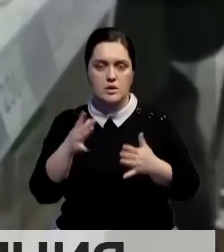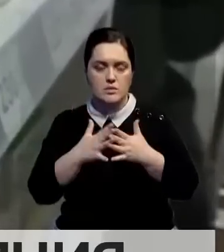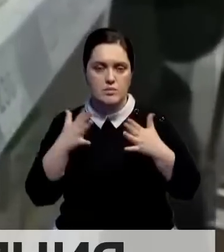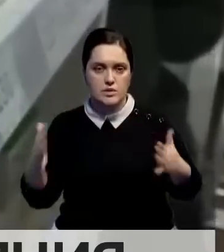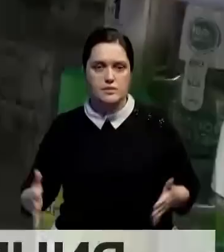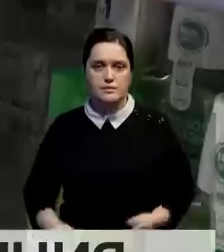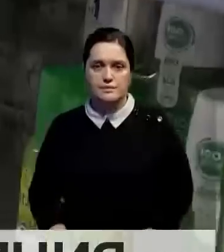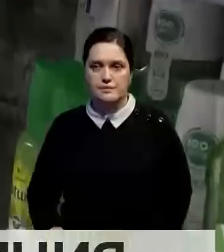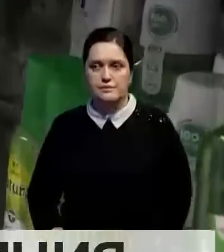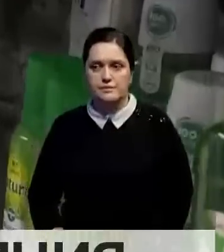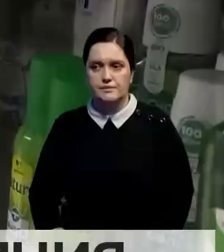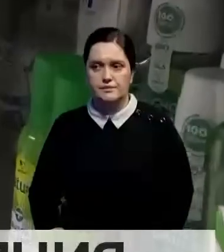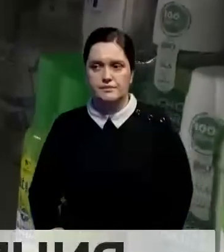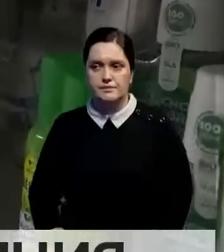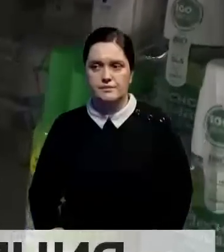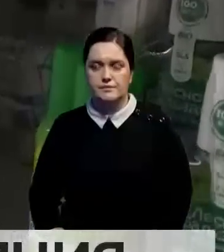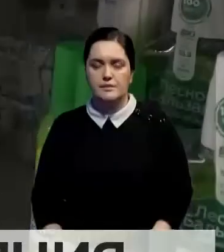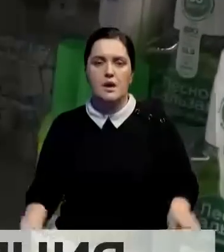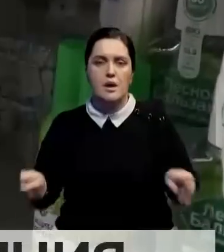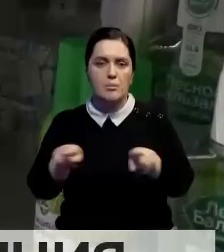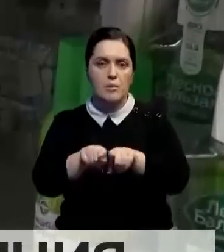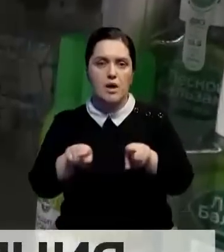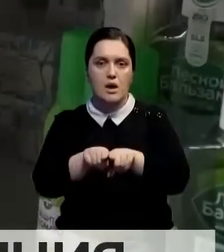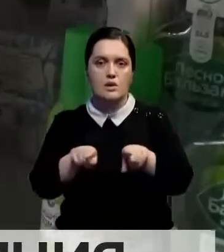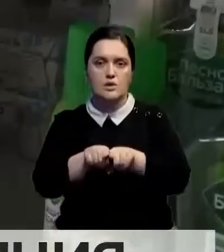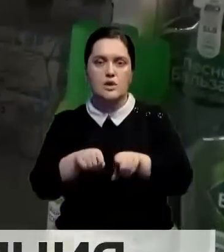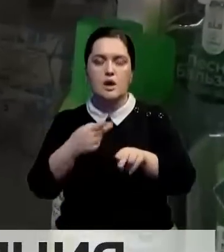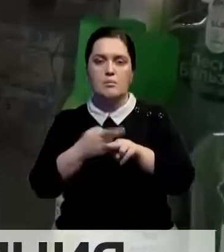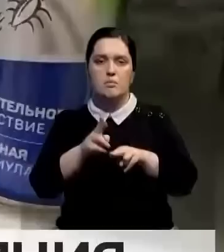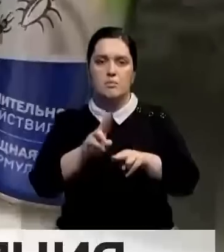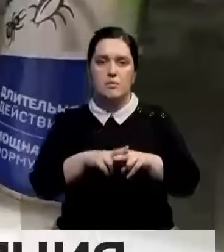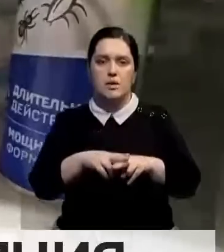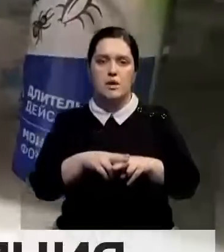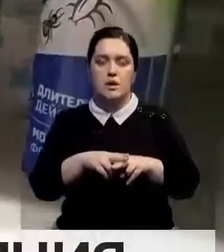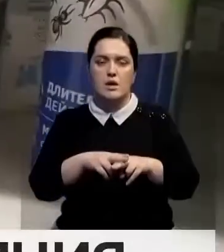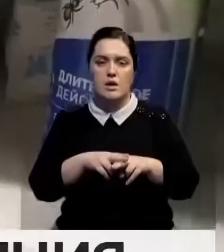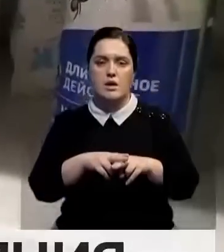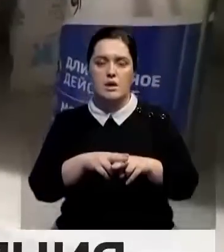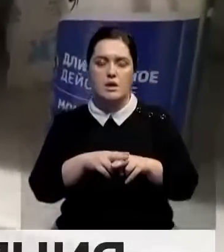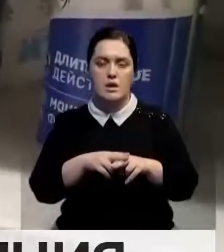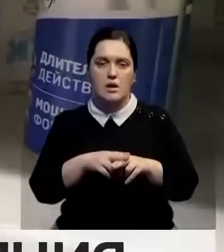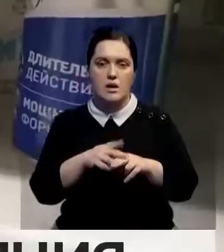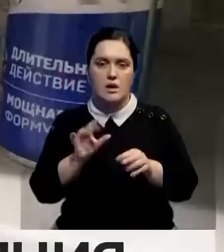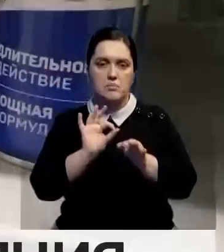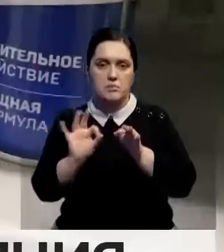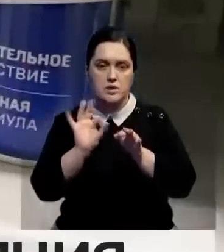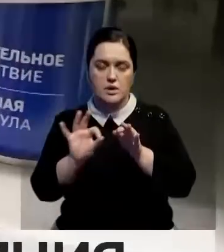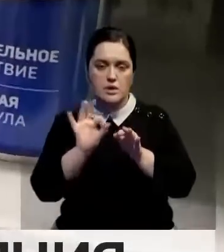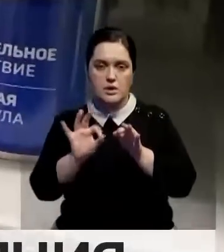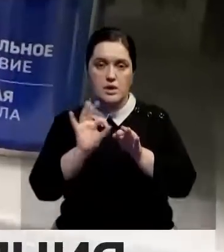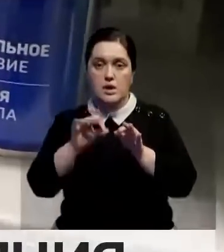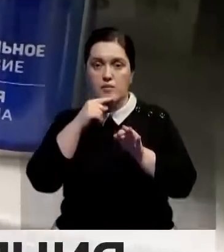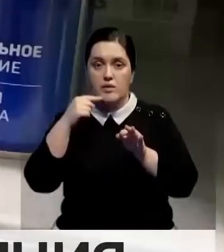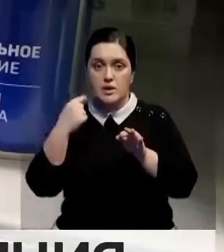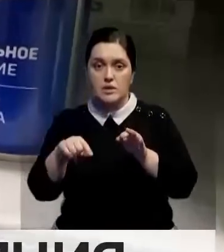больше. Похожая ситуация и с таким простым, на первый взгляд, товаром первой необходимости, как спички. Они в